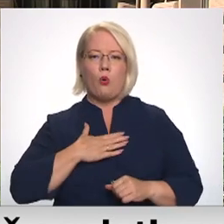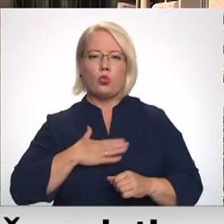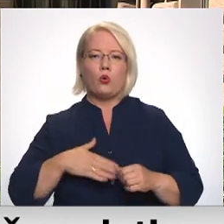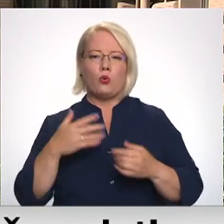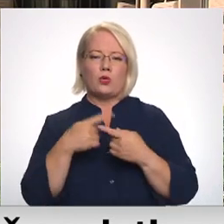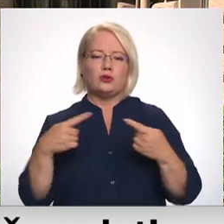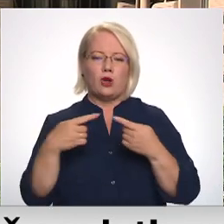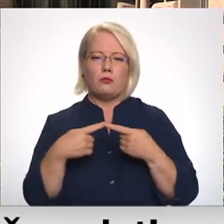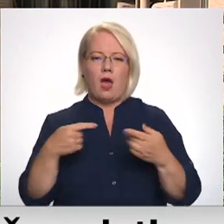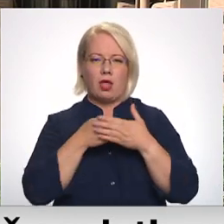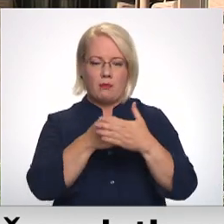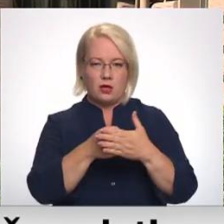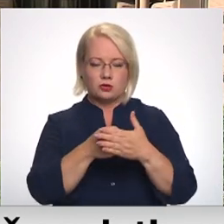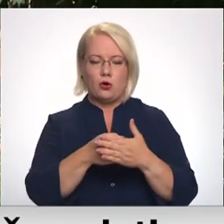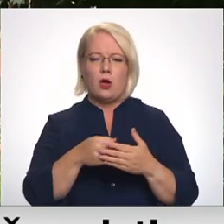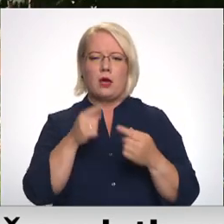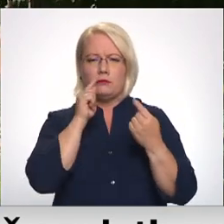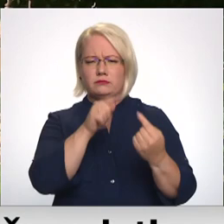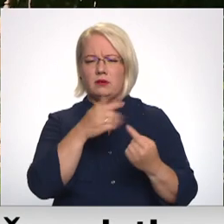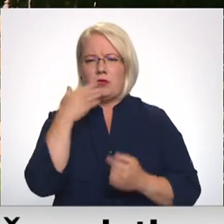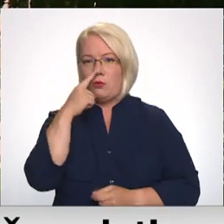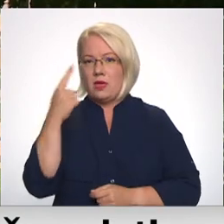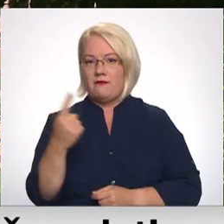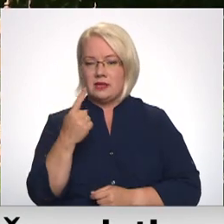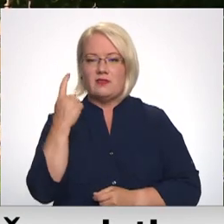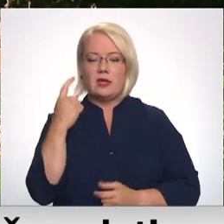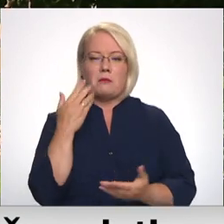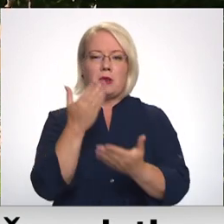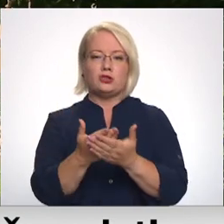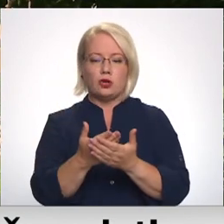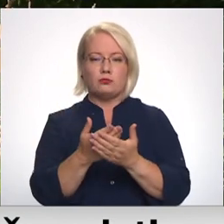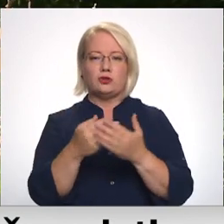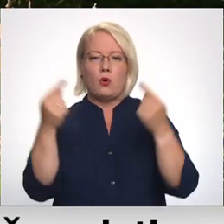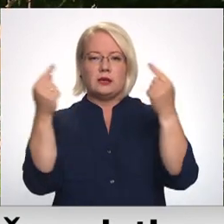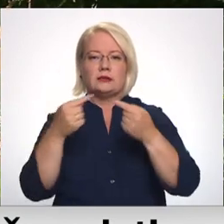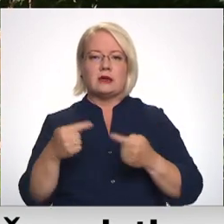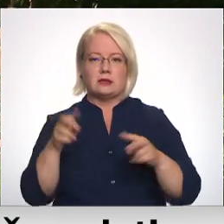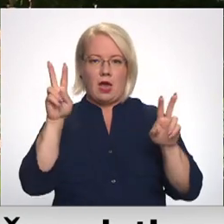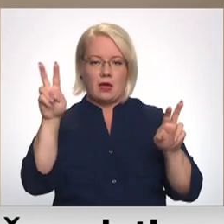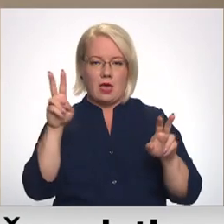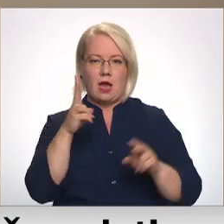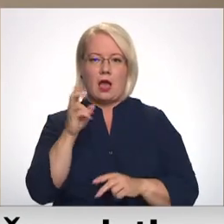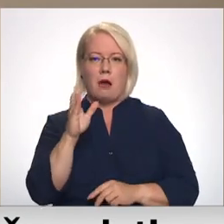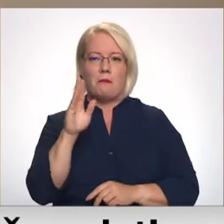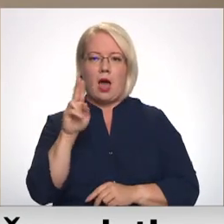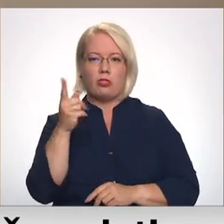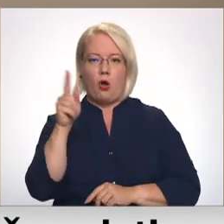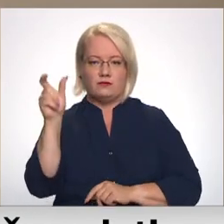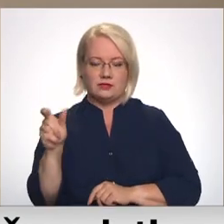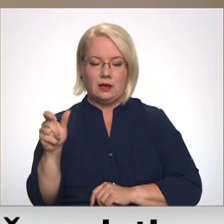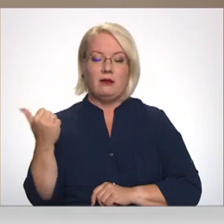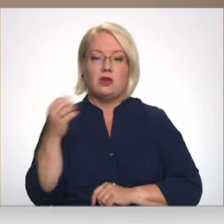pieņemts faktiski bez iebildumiem. Vienīgais priekšlikums nāca no saskaņas deputāta Nikolaja Kabānova. Es